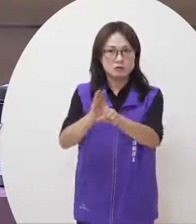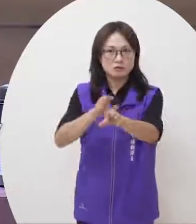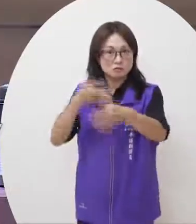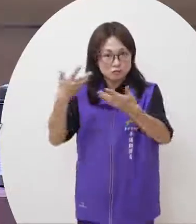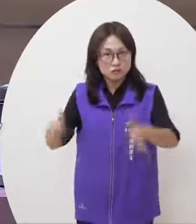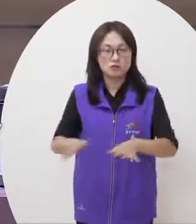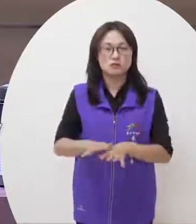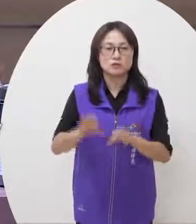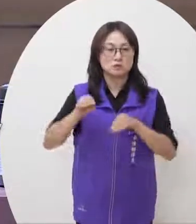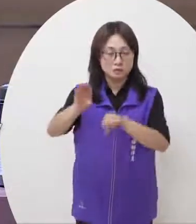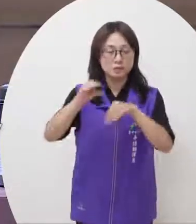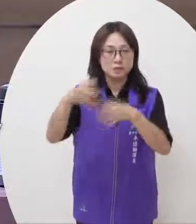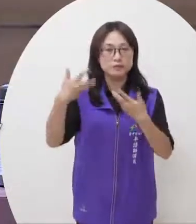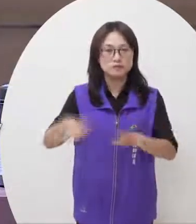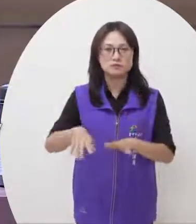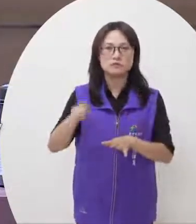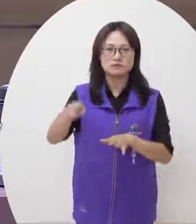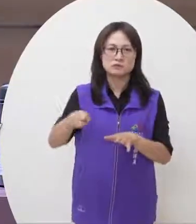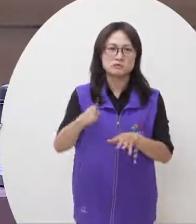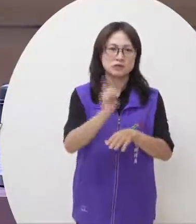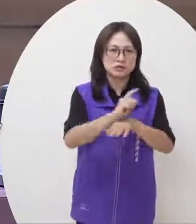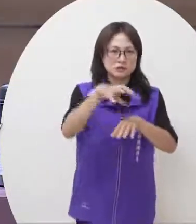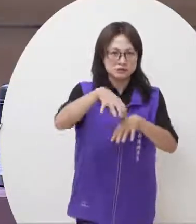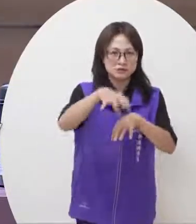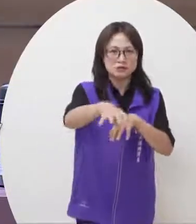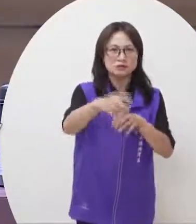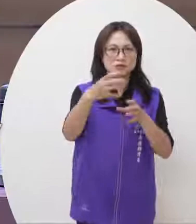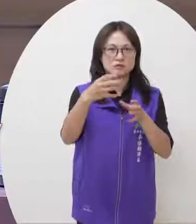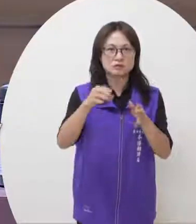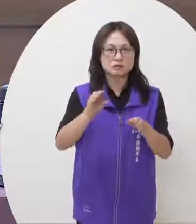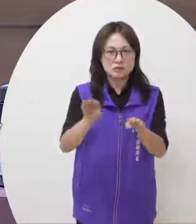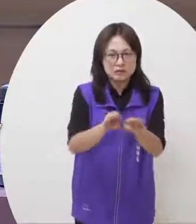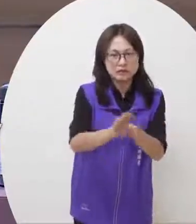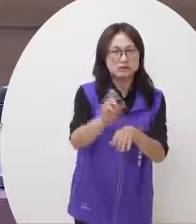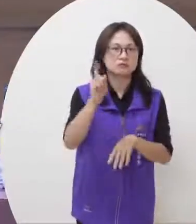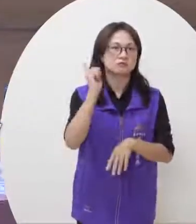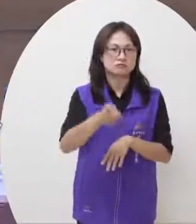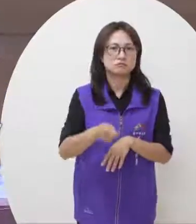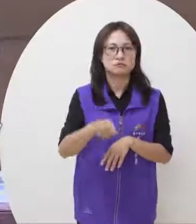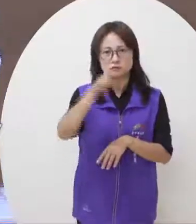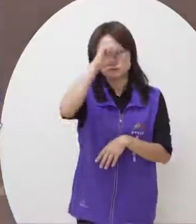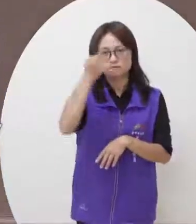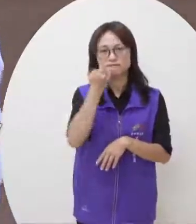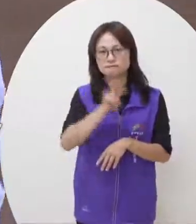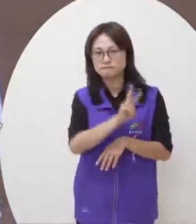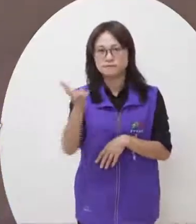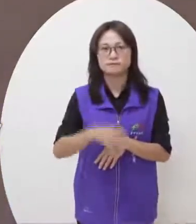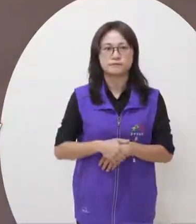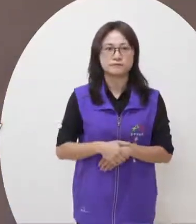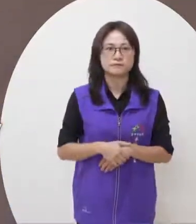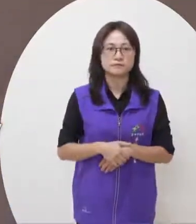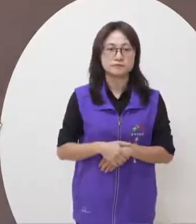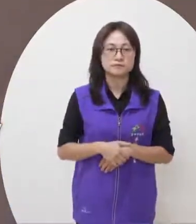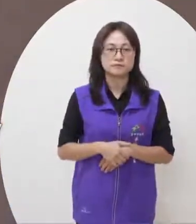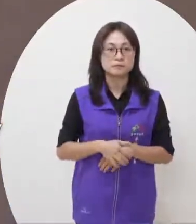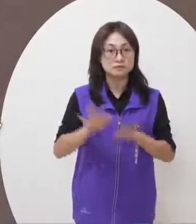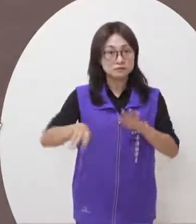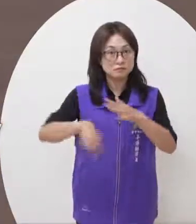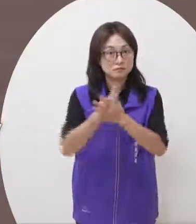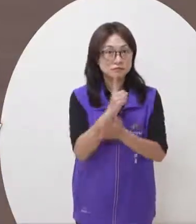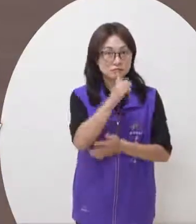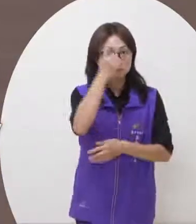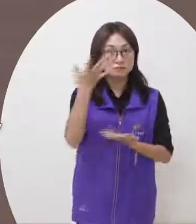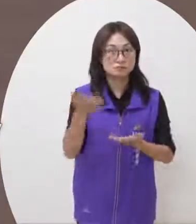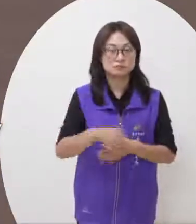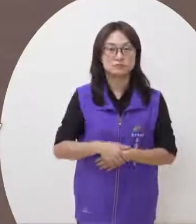置适合地点。以上。 好，今天这个书面就这份是不是？区